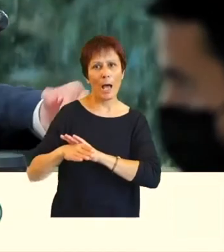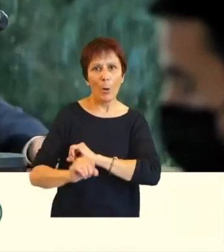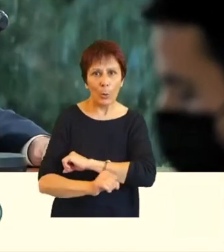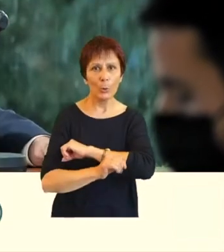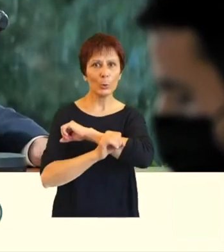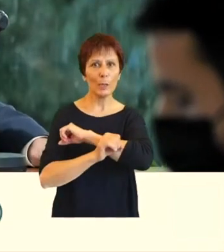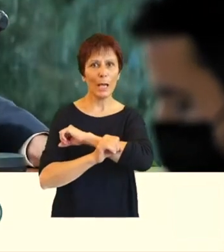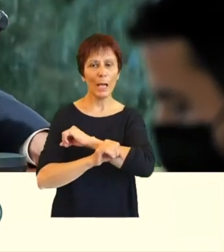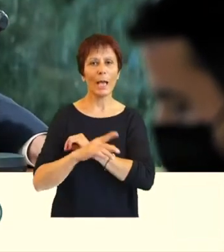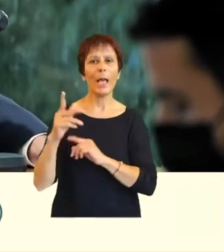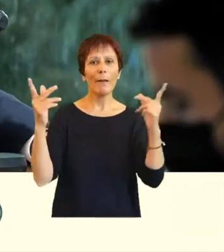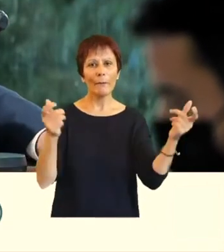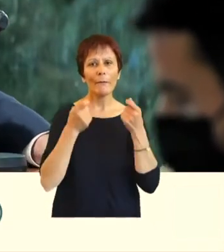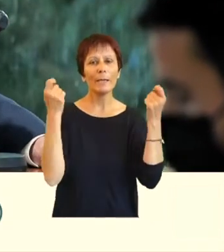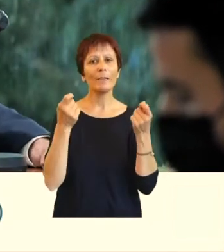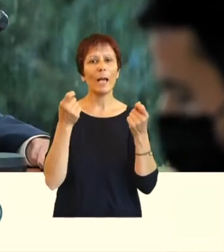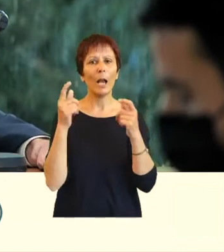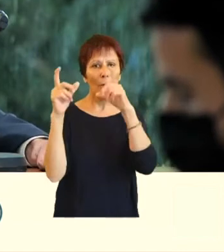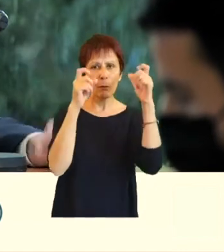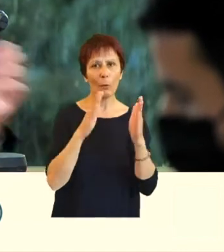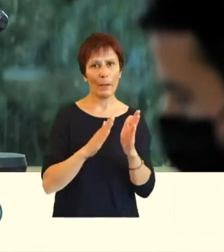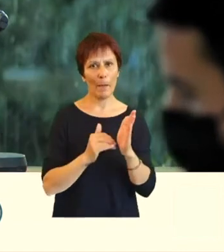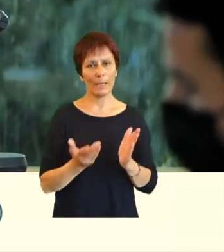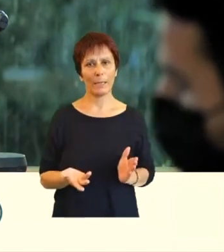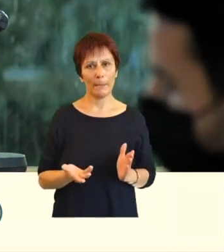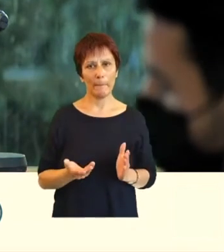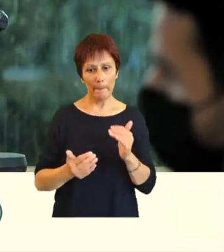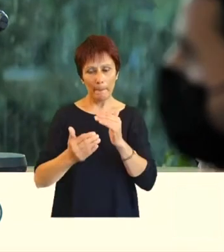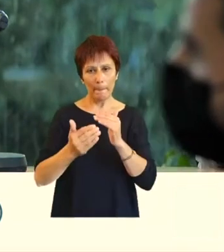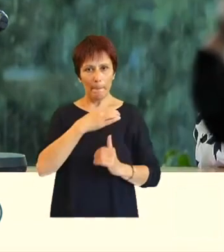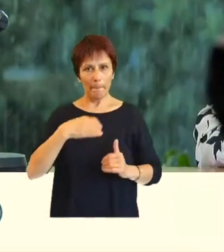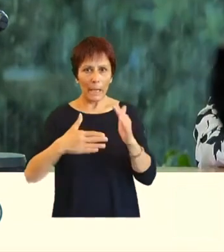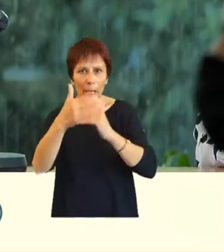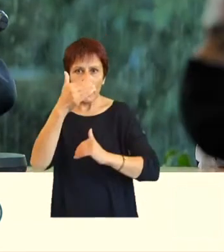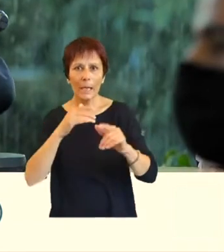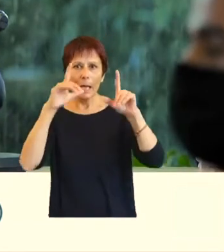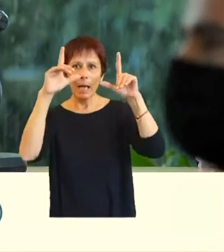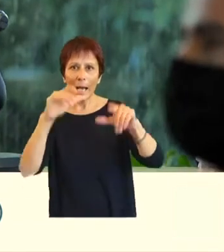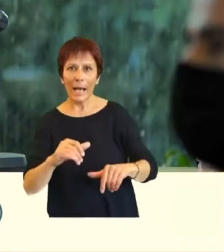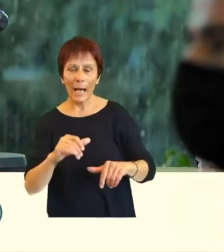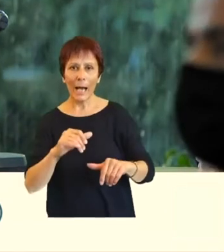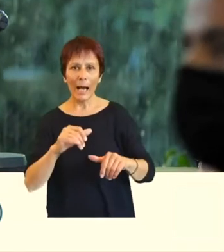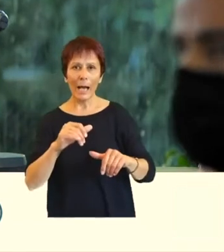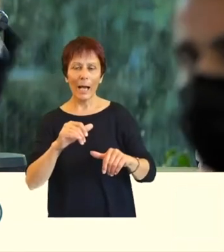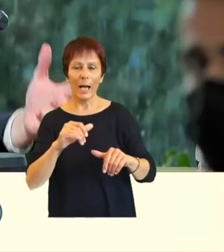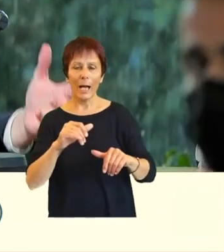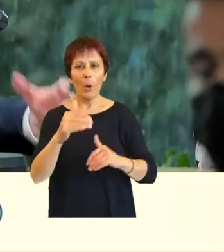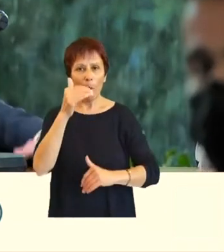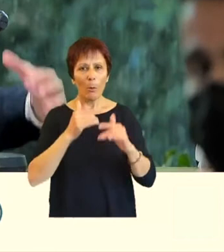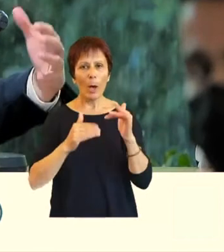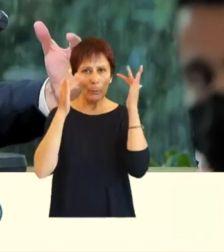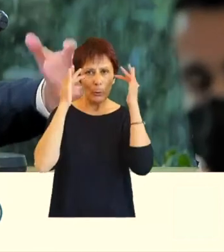mairie, nous avons également une programmation culturelle avec le théâtre de Sainte-Marguerite, qui n'est sans doute pas un